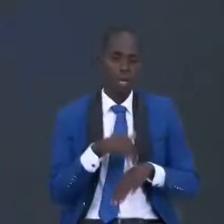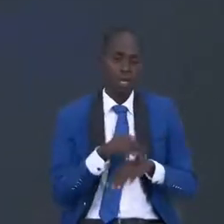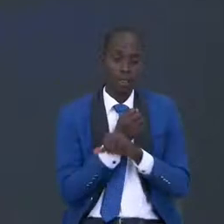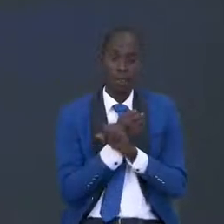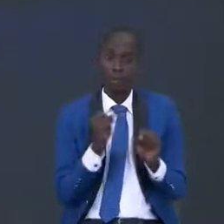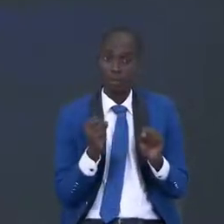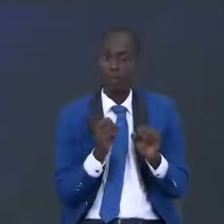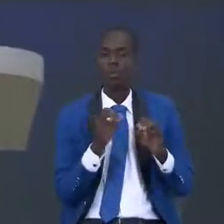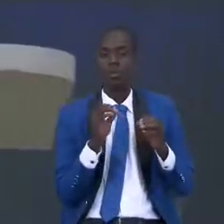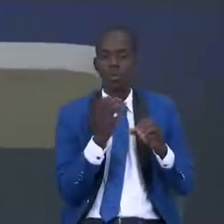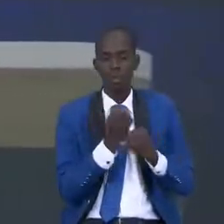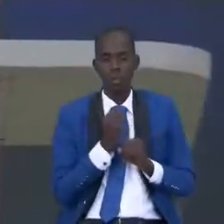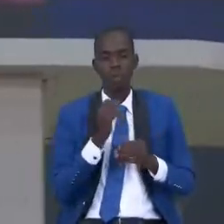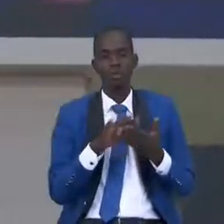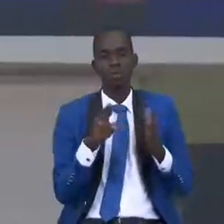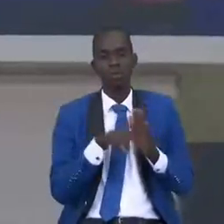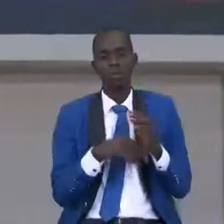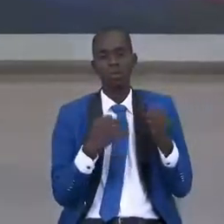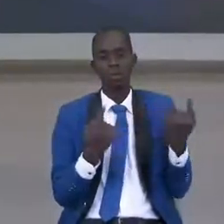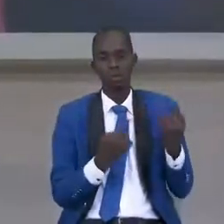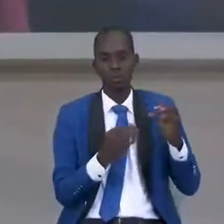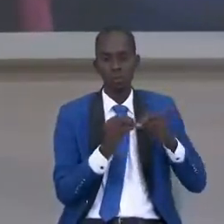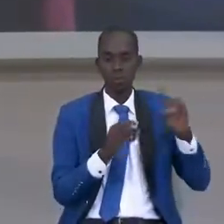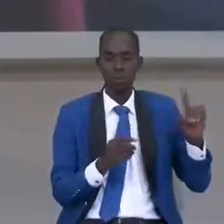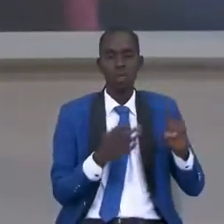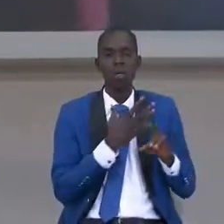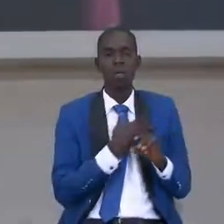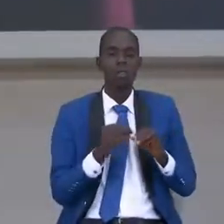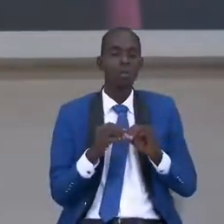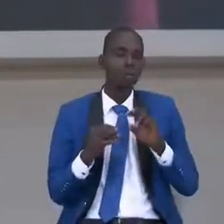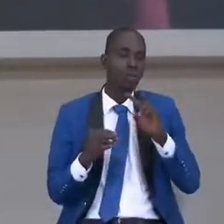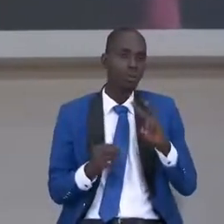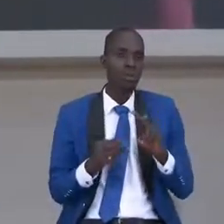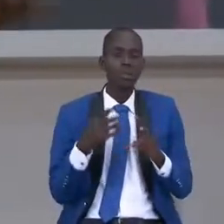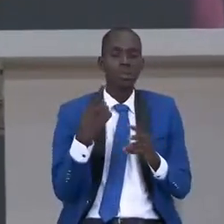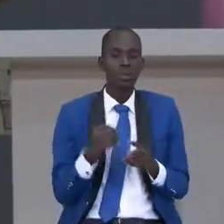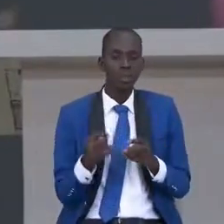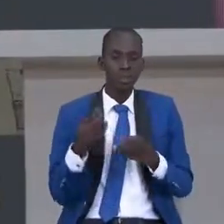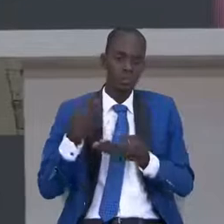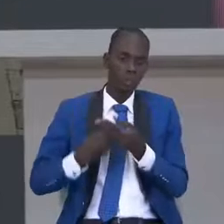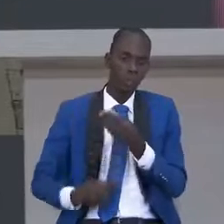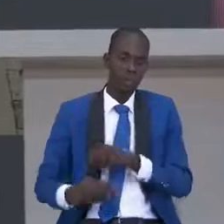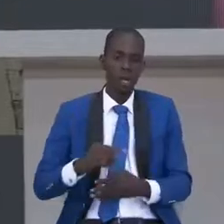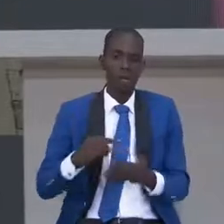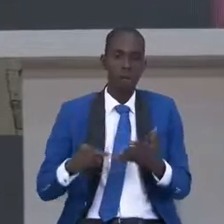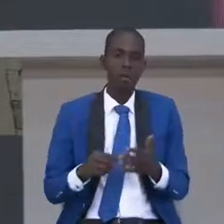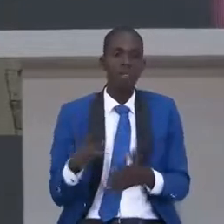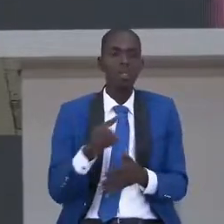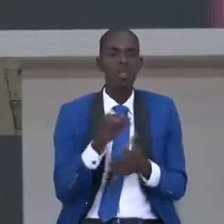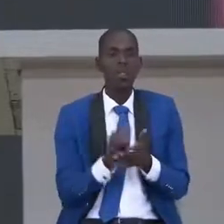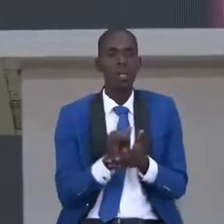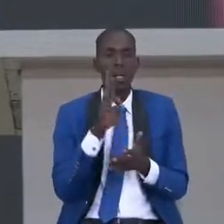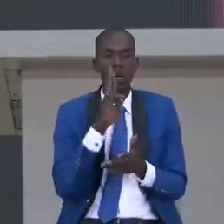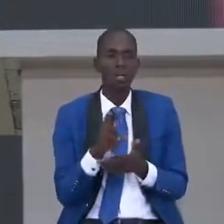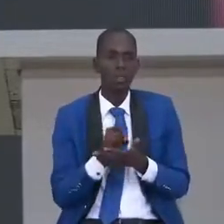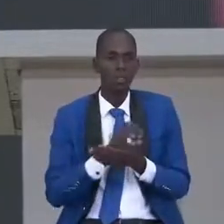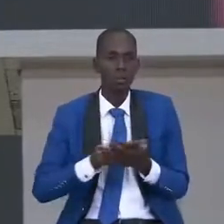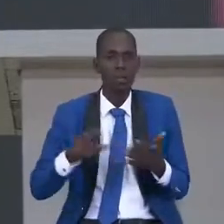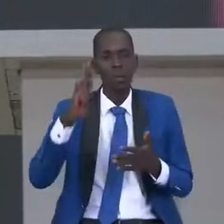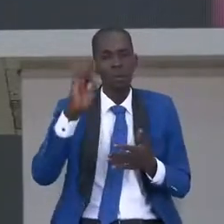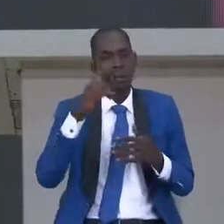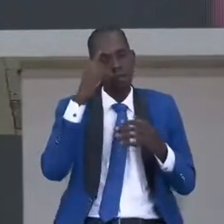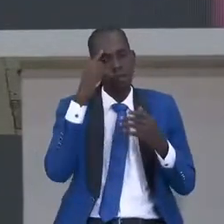péchés, deuxièmement, et l'héritage avec les sanctifiés par la foi en moi. Ce n'est pas